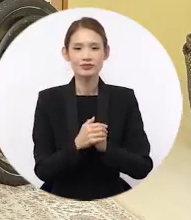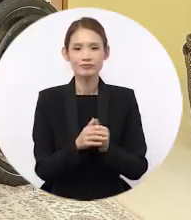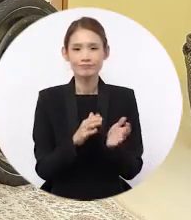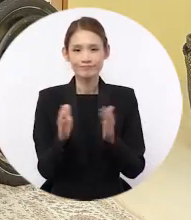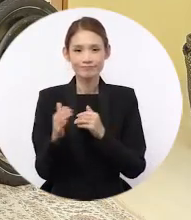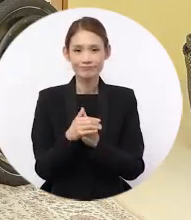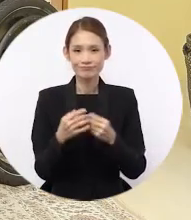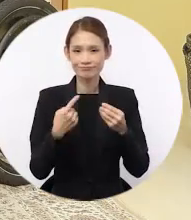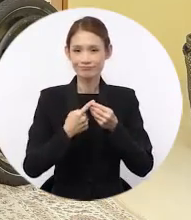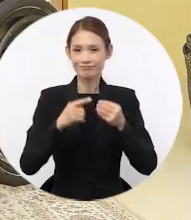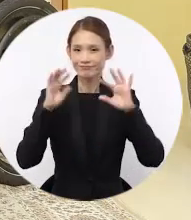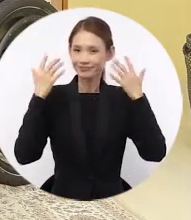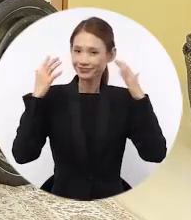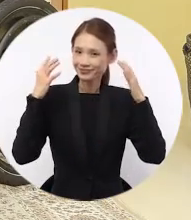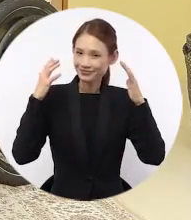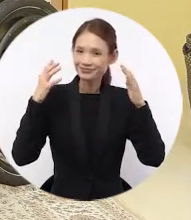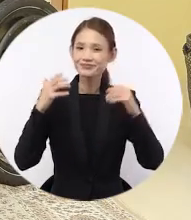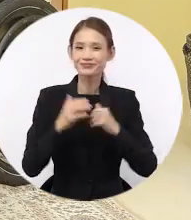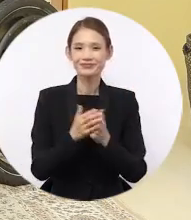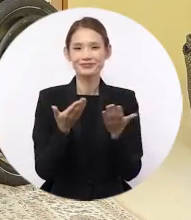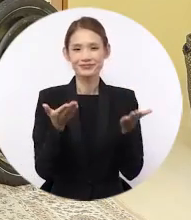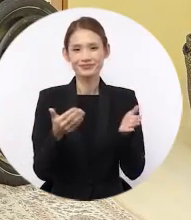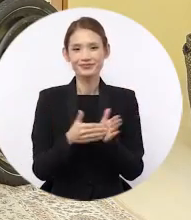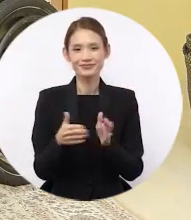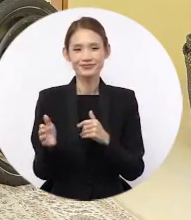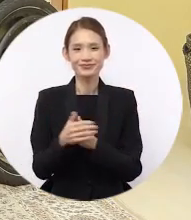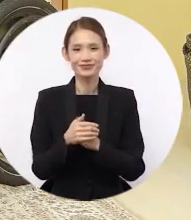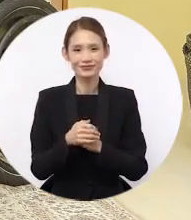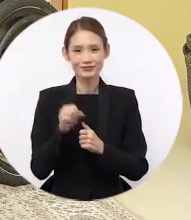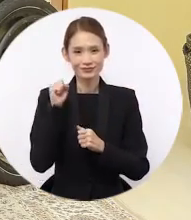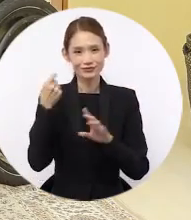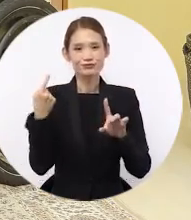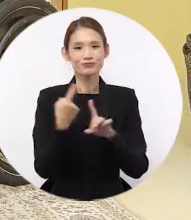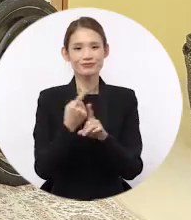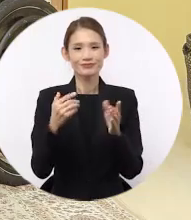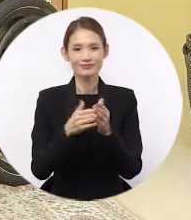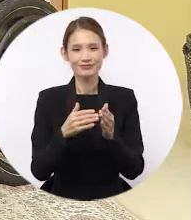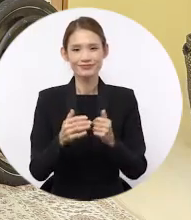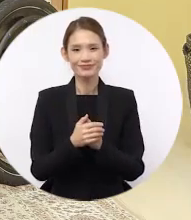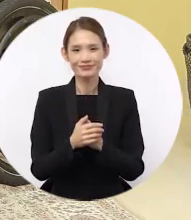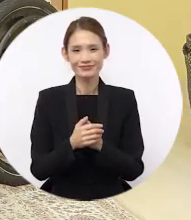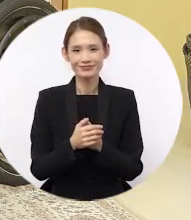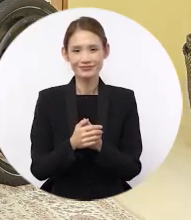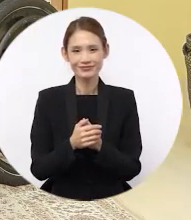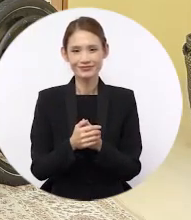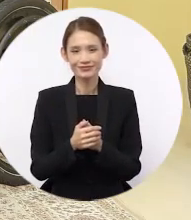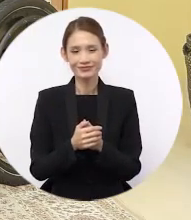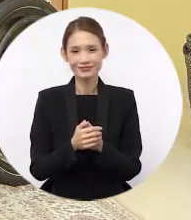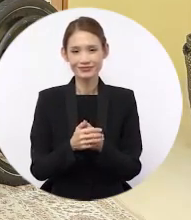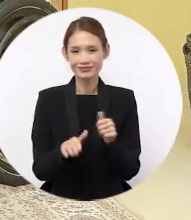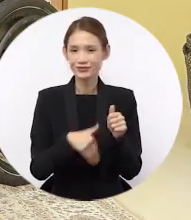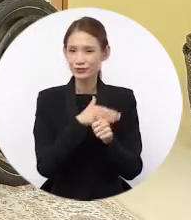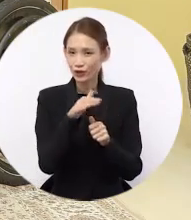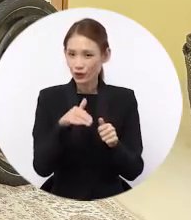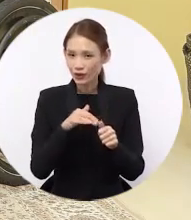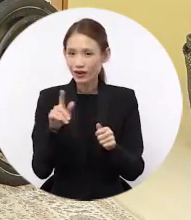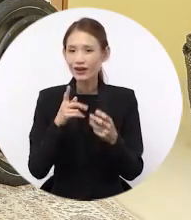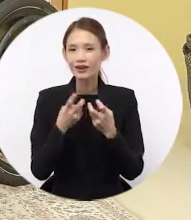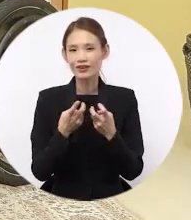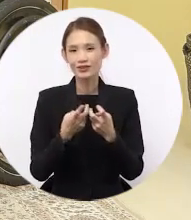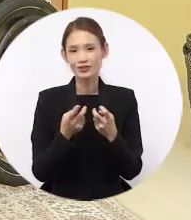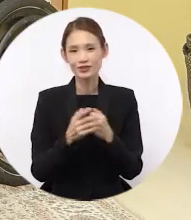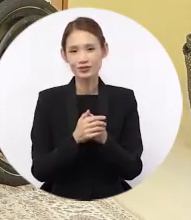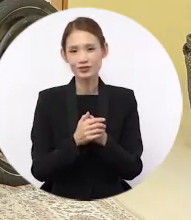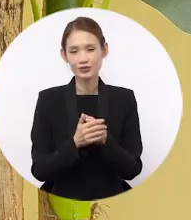하네요. 오, 자 일단 첫 번째 확실하게 오 지금 박수 한번 쳐드릴게요. 완전히 예, 주장이 먹혔습니다. 예, 감사합니다. 네, 아 이거 이런 상황인데 지훈님